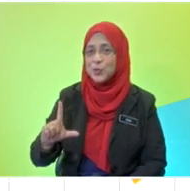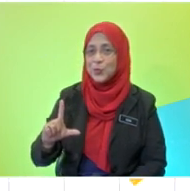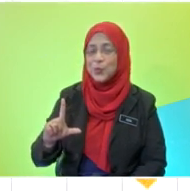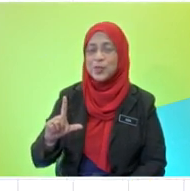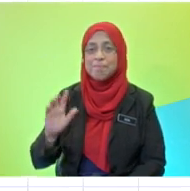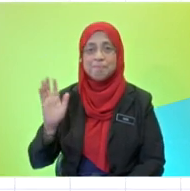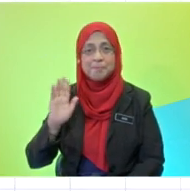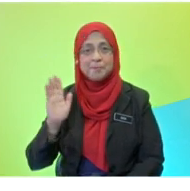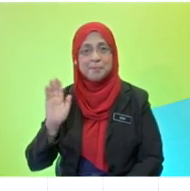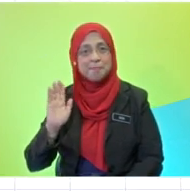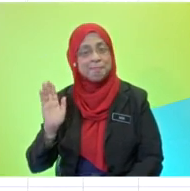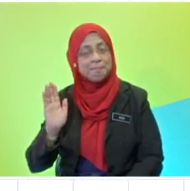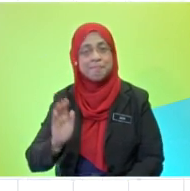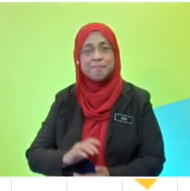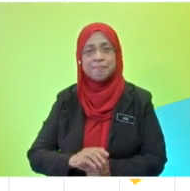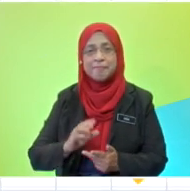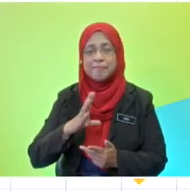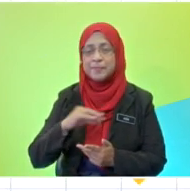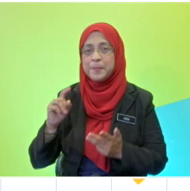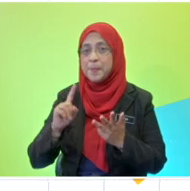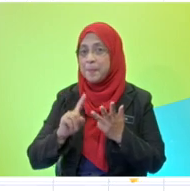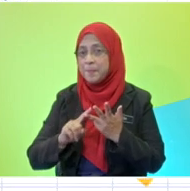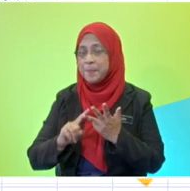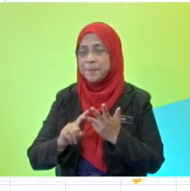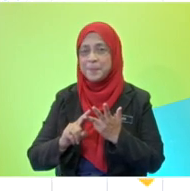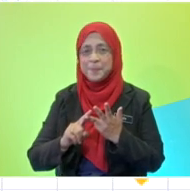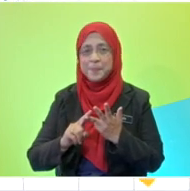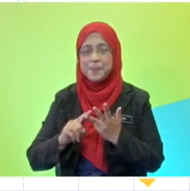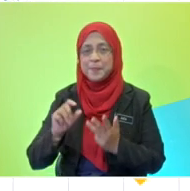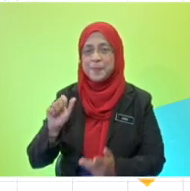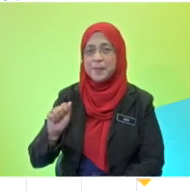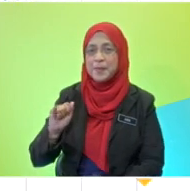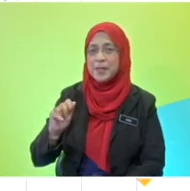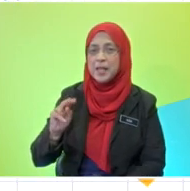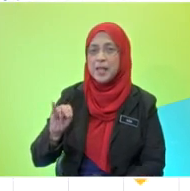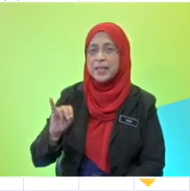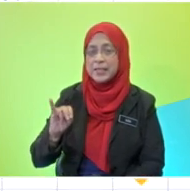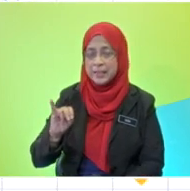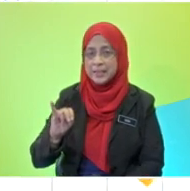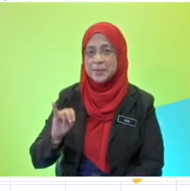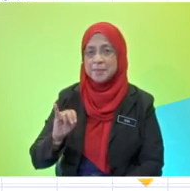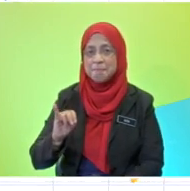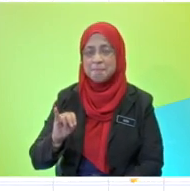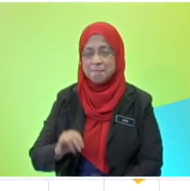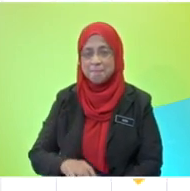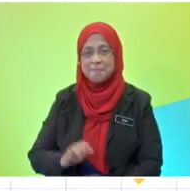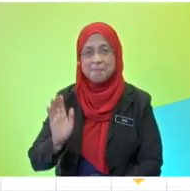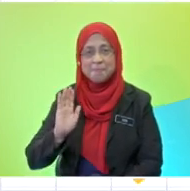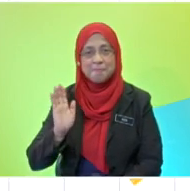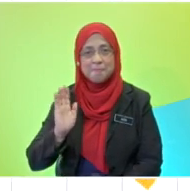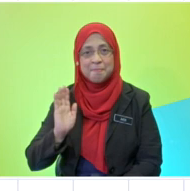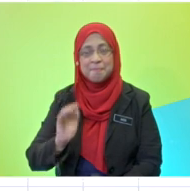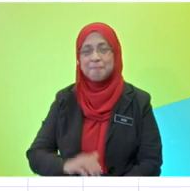lambai juga Helmi dan yang terakhir kita ada Ainin A2 yang berbaju biru